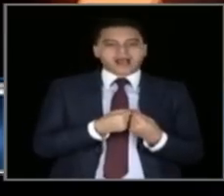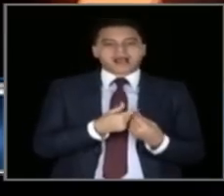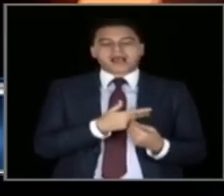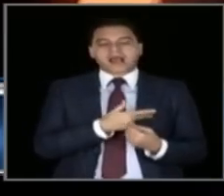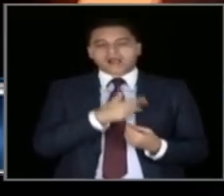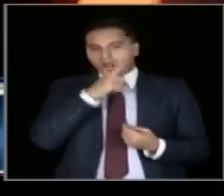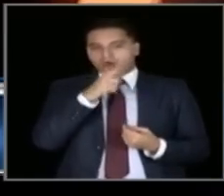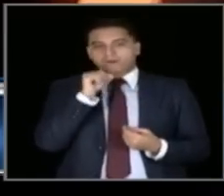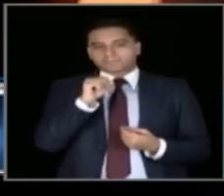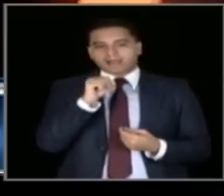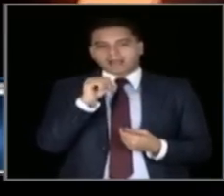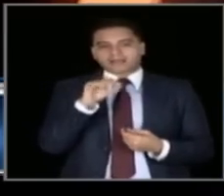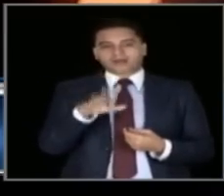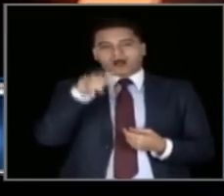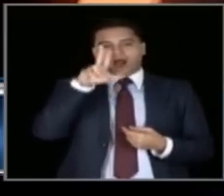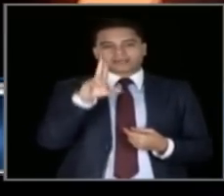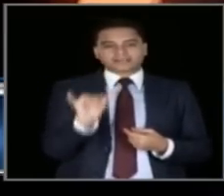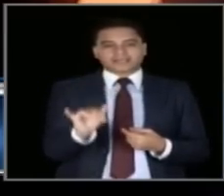بجانب الهايتية؟